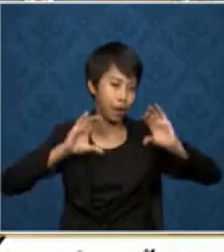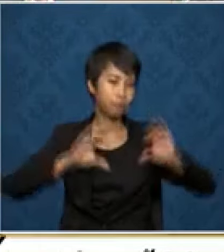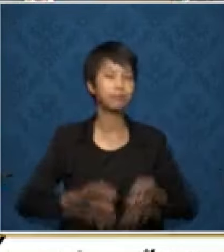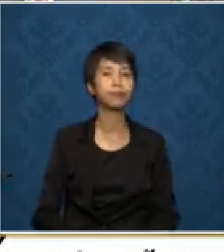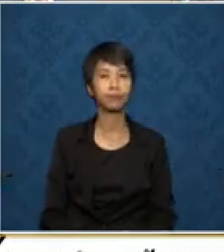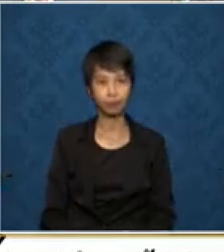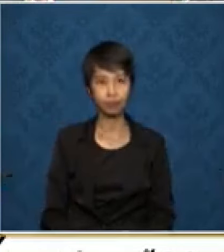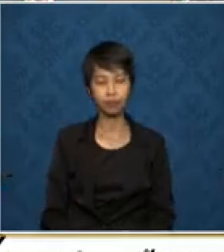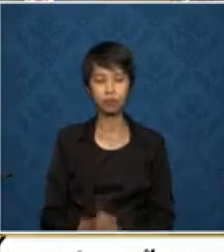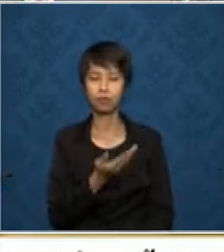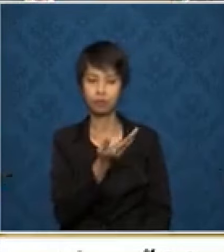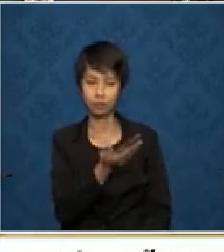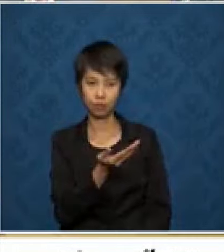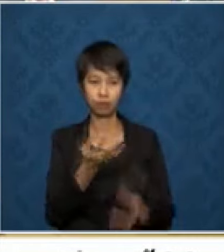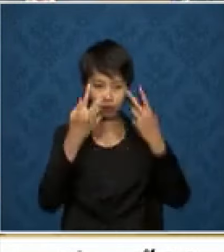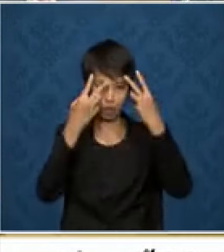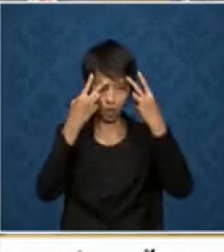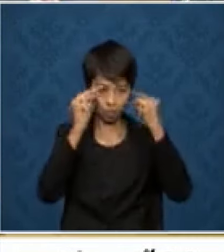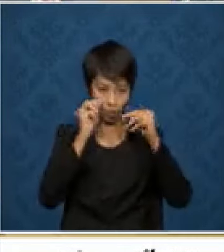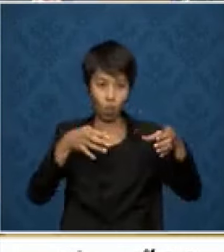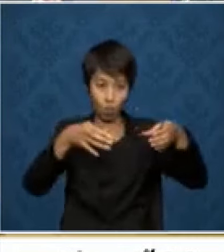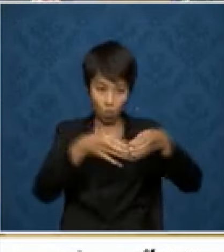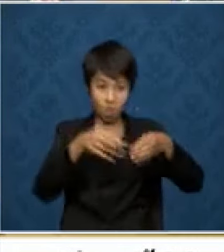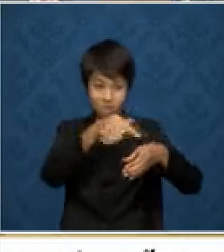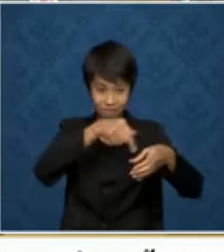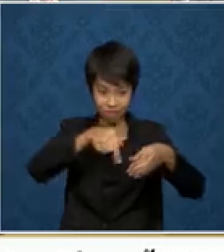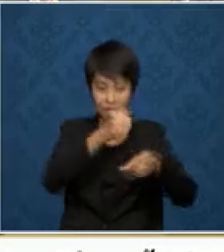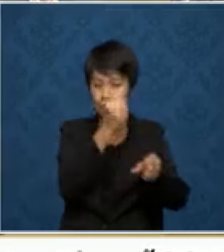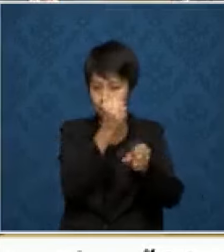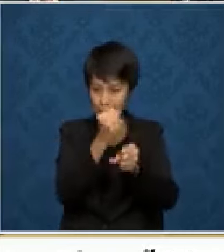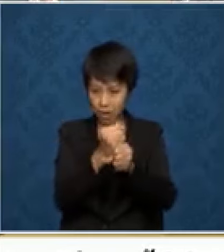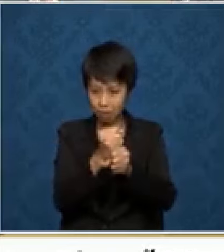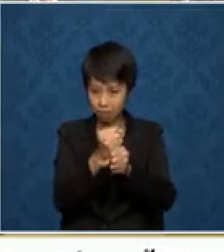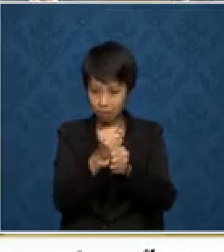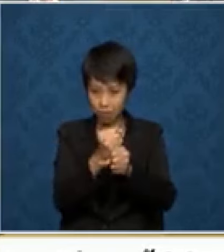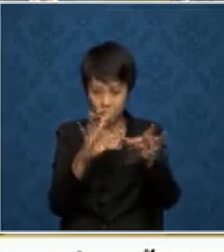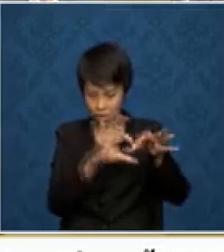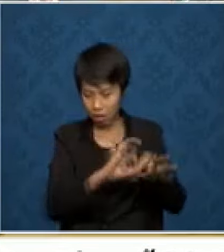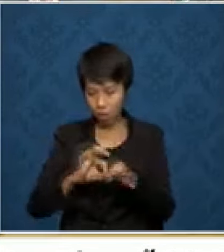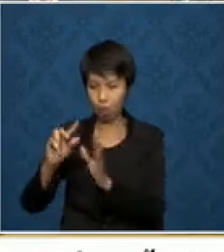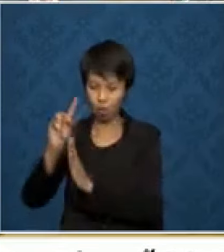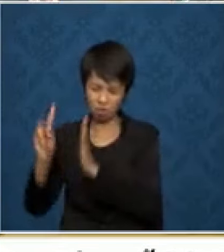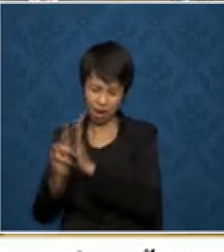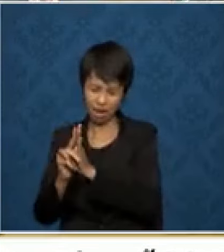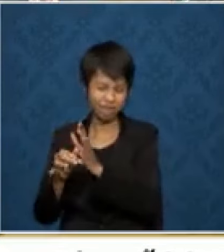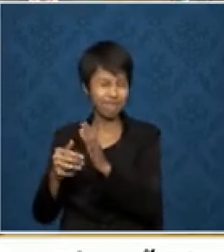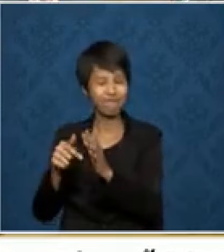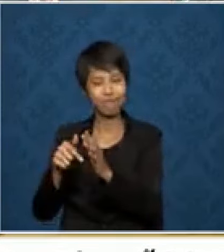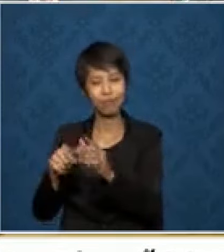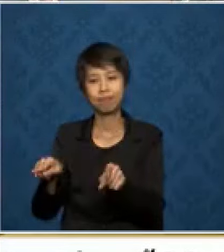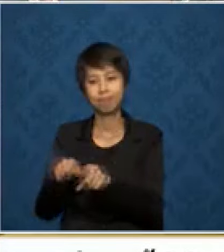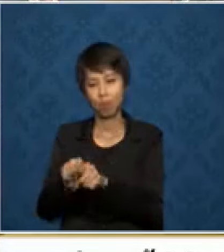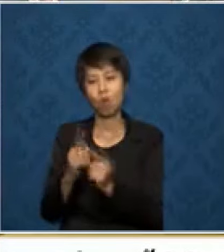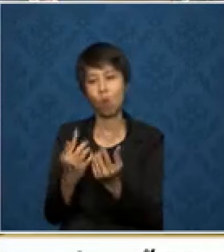ที่นายกรัฐมนตรีและพวกได้ทำกับหลักนิติธรรมของประเทศไว้จะเป็นระเบิด